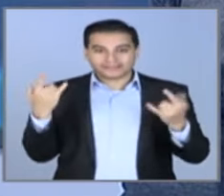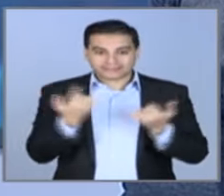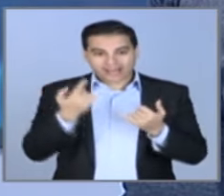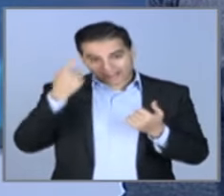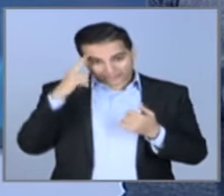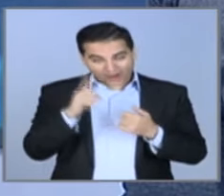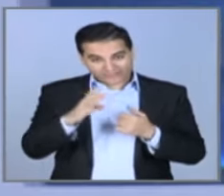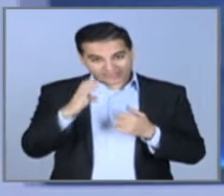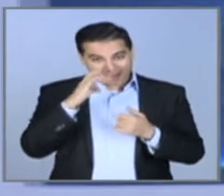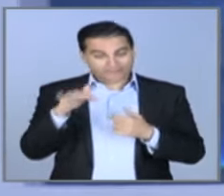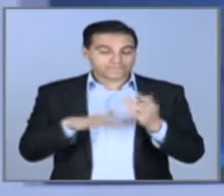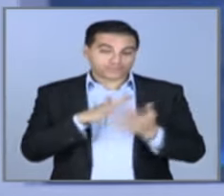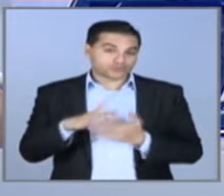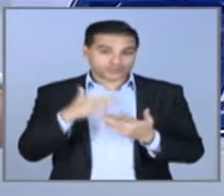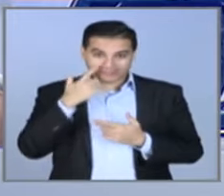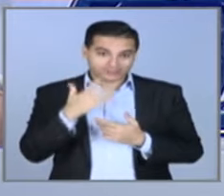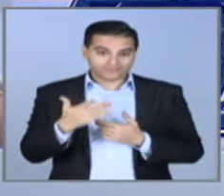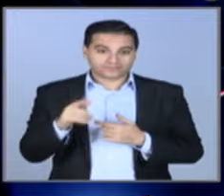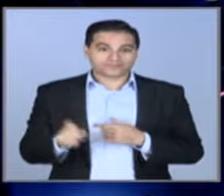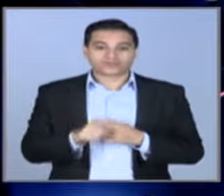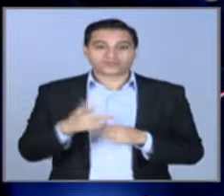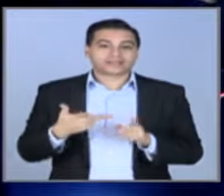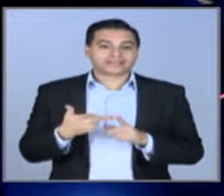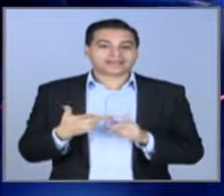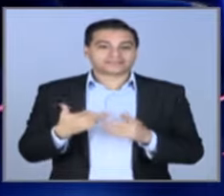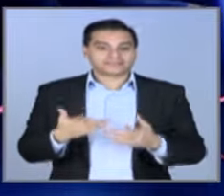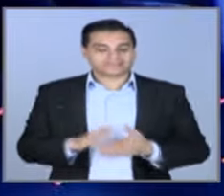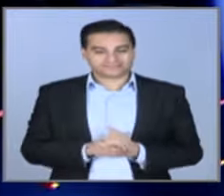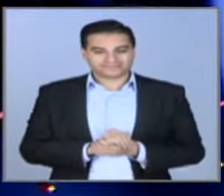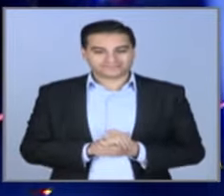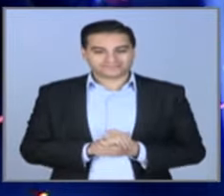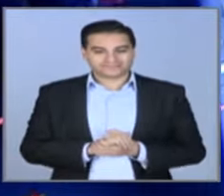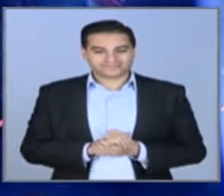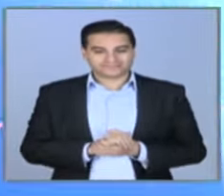مش عندكم تبقى مأساة. السؤال الثالث،